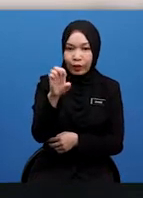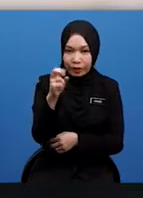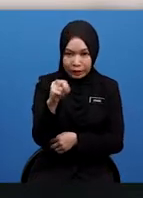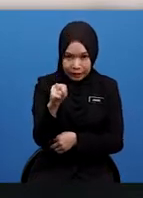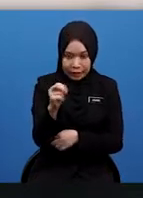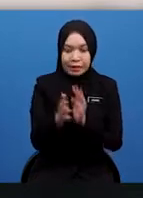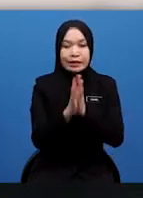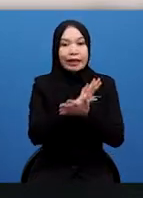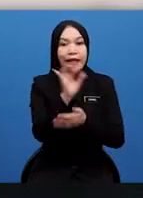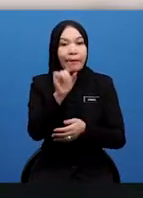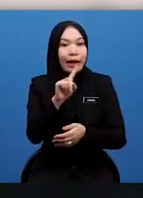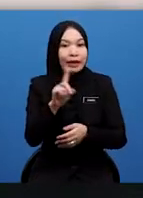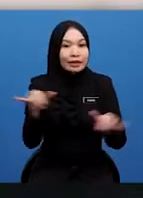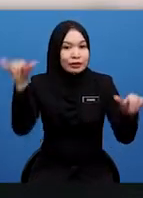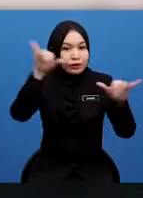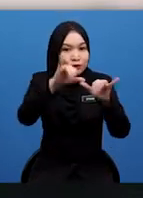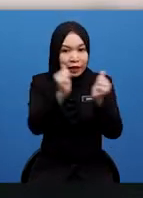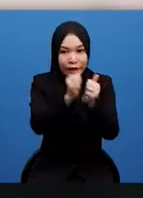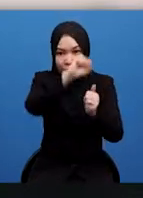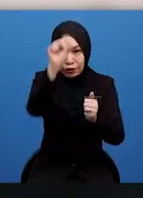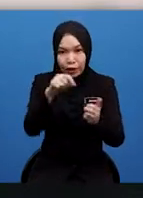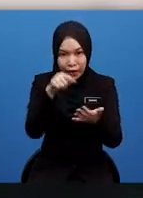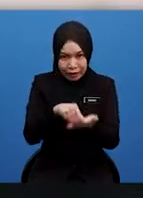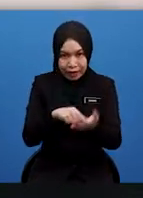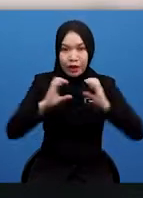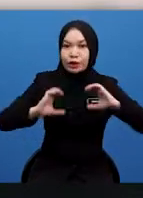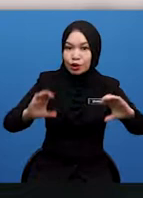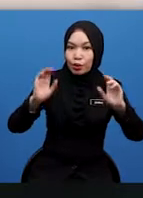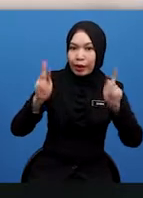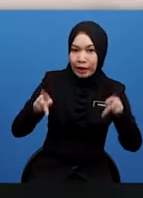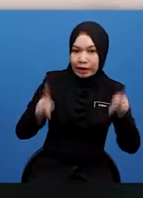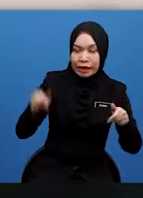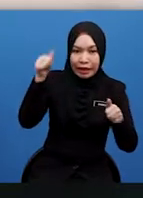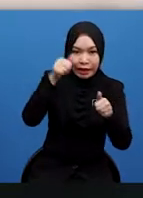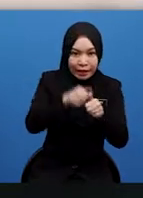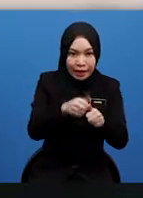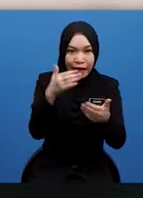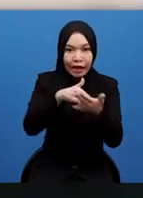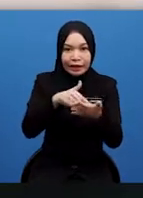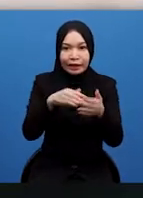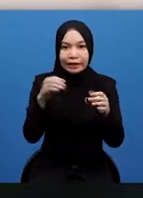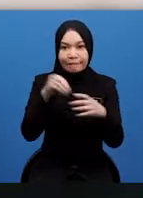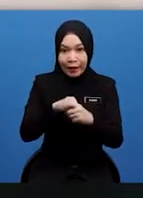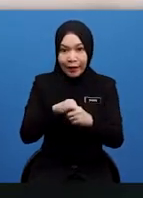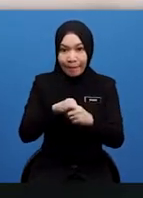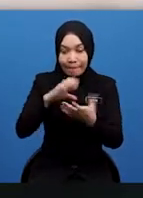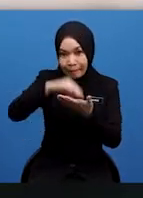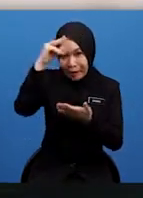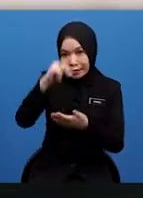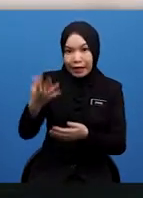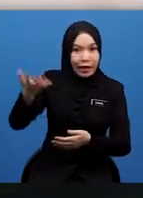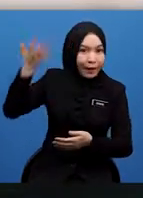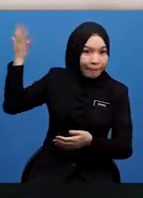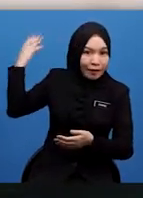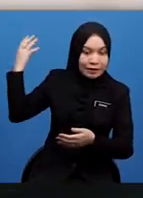dengan soalan ini? Cuba pelajar-pelajar ingat kembali pelajaran di dalam episod lepas. Graf